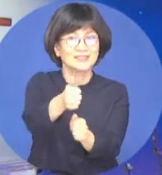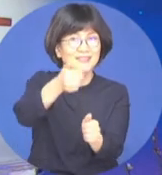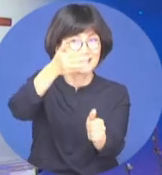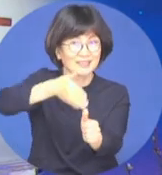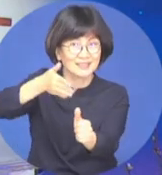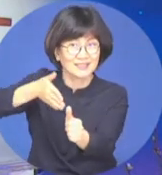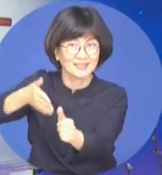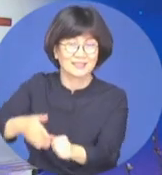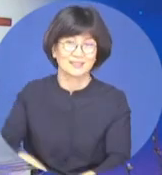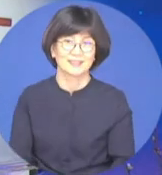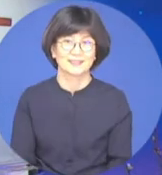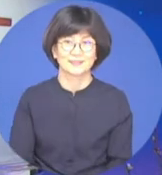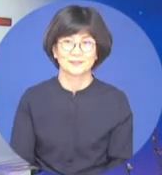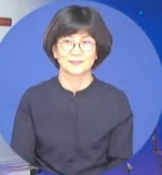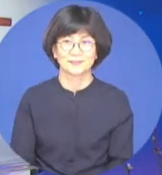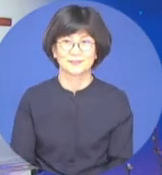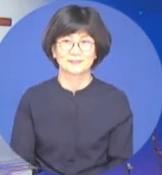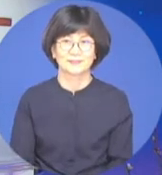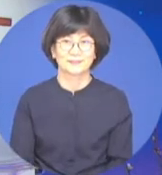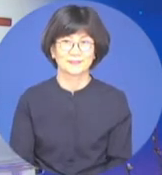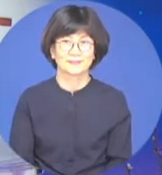축복하겠습니다.